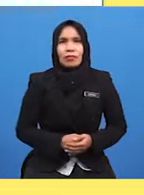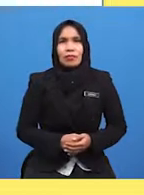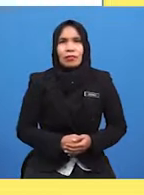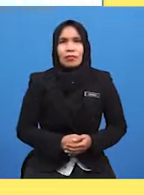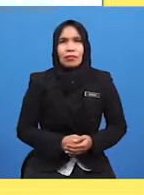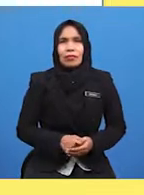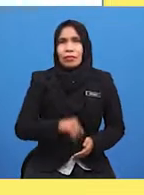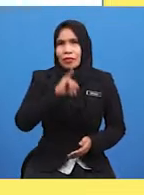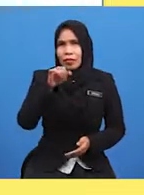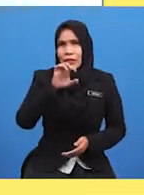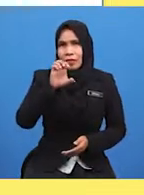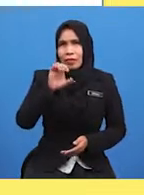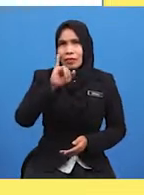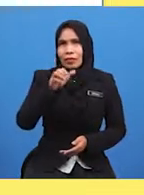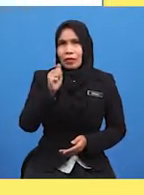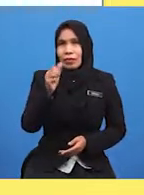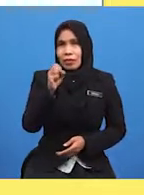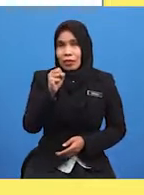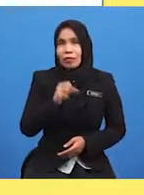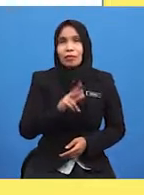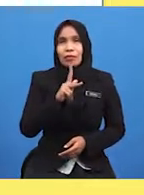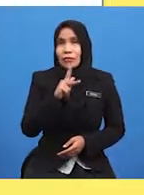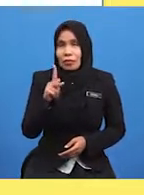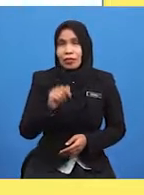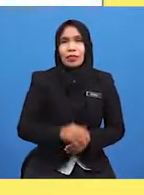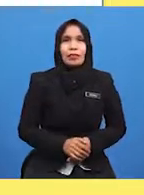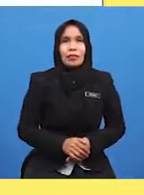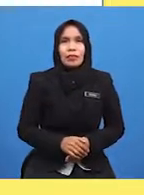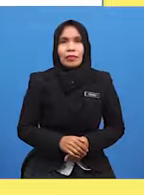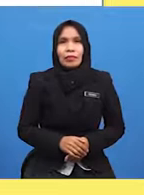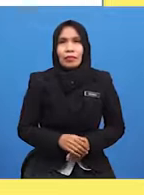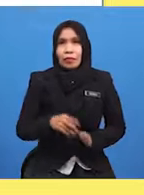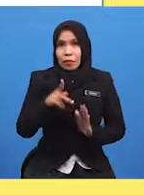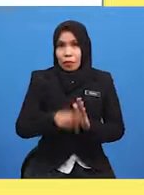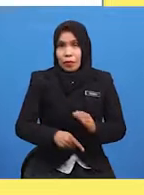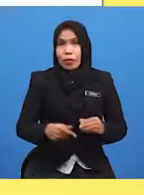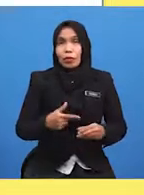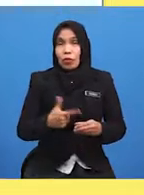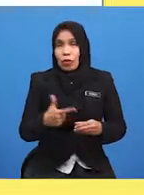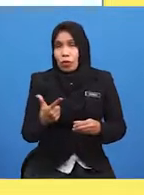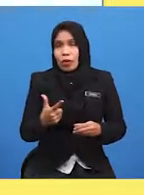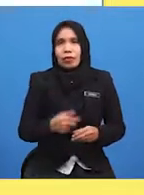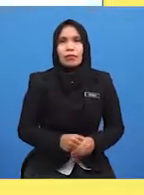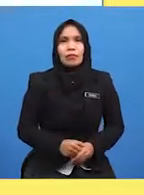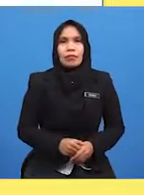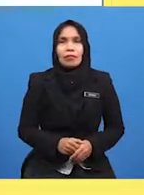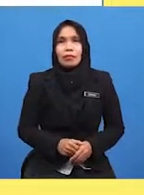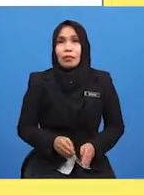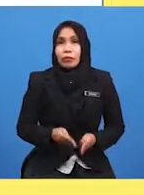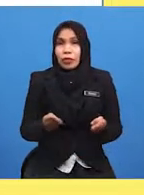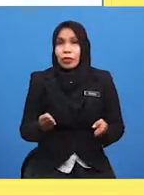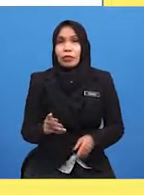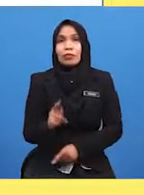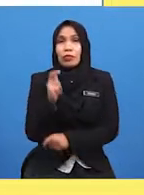perdagangan biji timah di negeri-negeri selatan pelabur Eropa dan pedagang negeri-negeri serat menginterpretasi campur